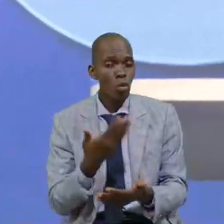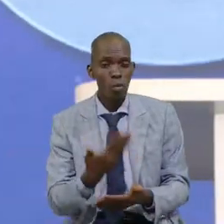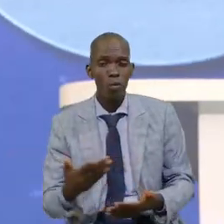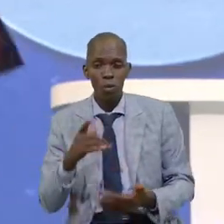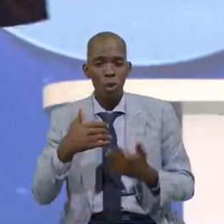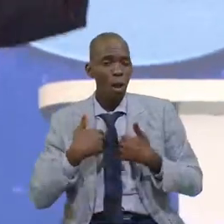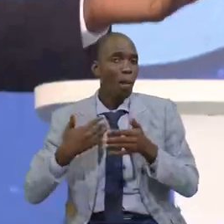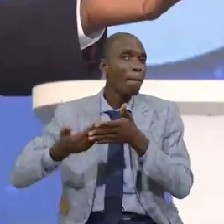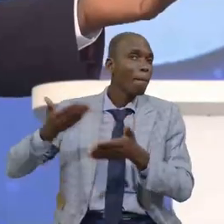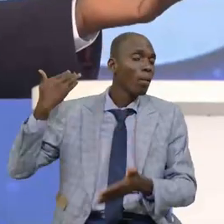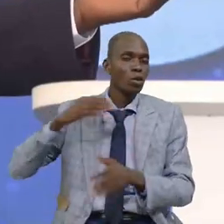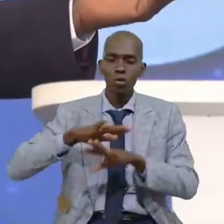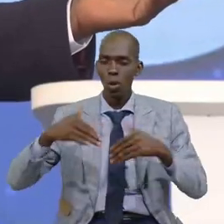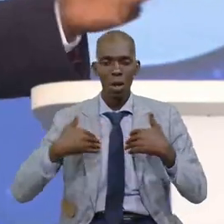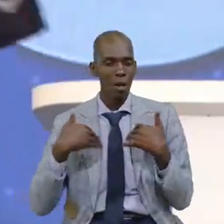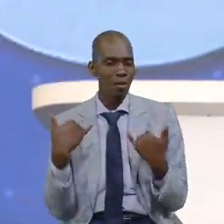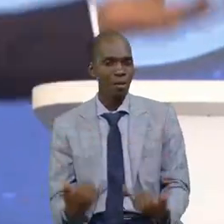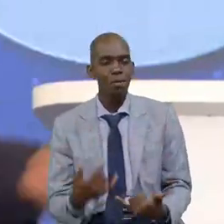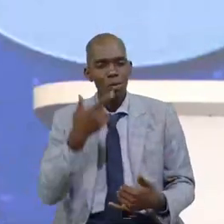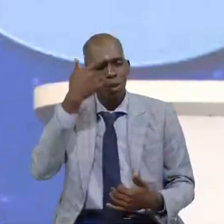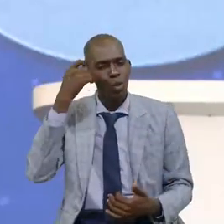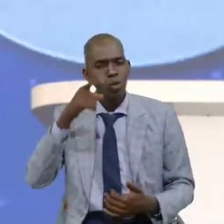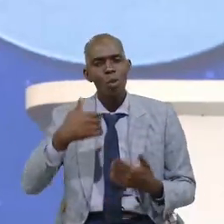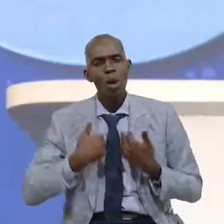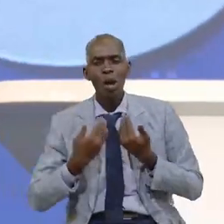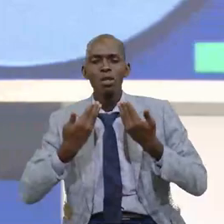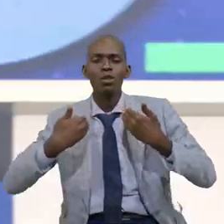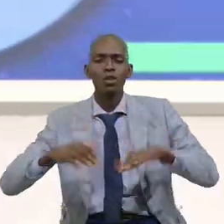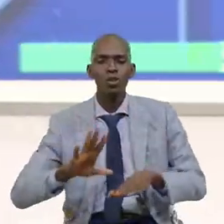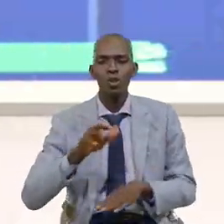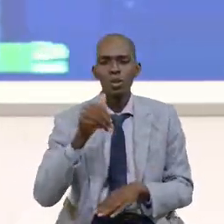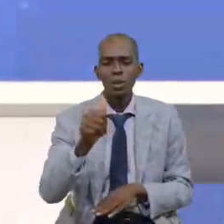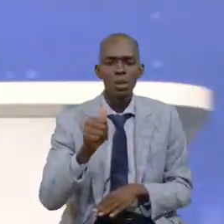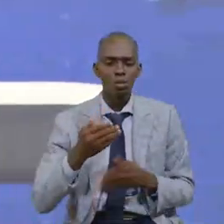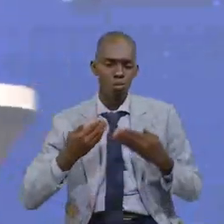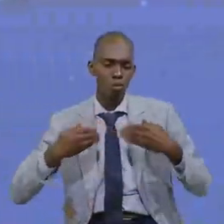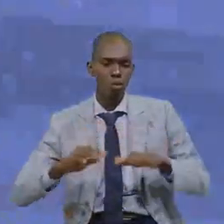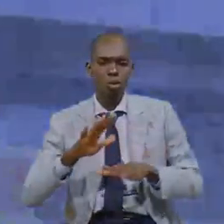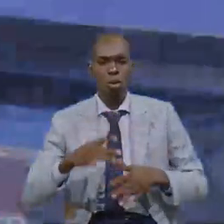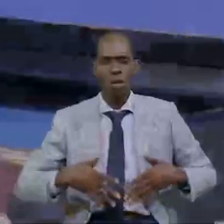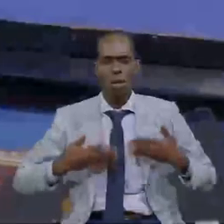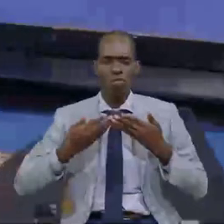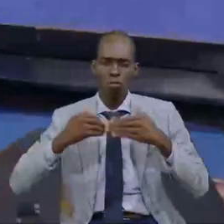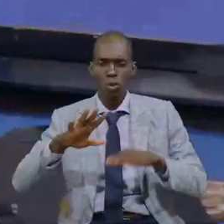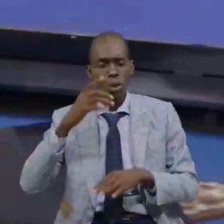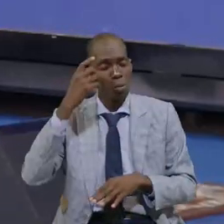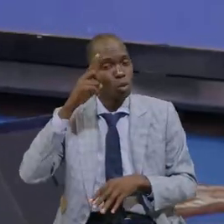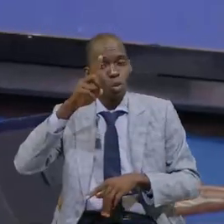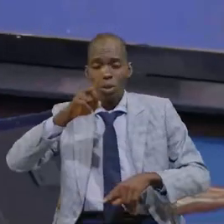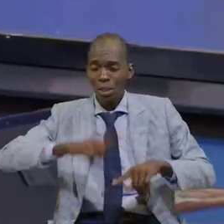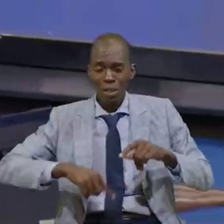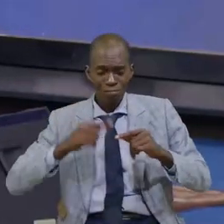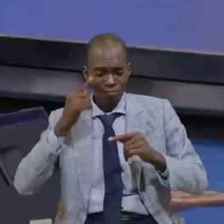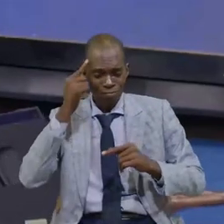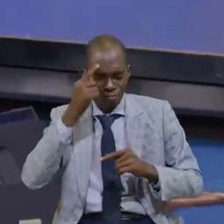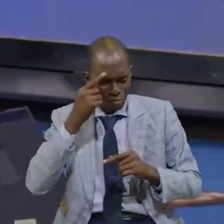avais avant, que tu n'as plus maintenant. Tu as vendu ça, tu t'es vendu ta vie, tu as vendu ton cerveau. Tu ne peux même